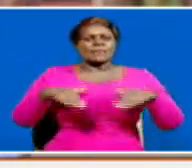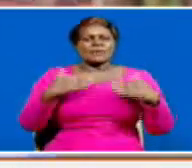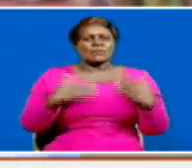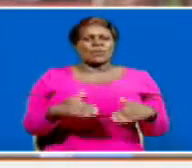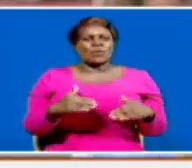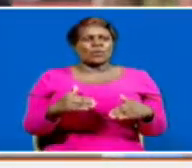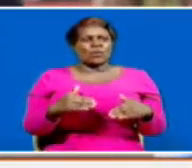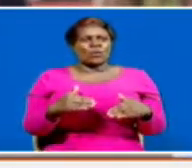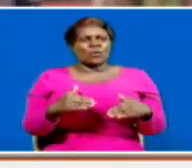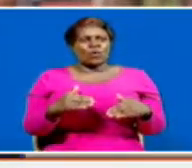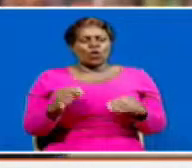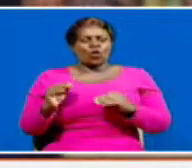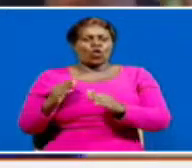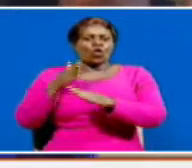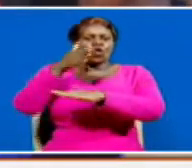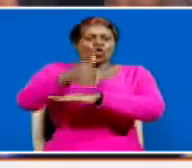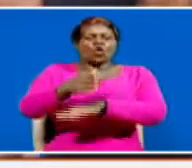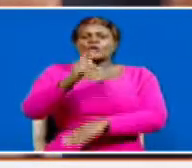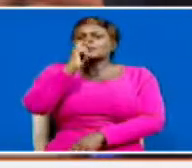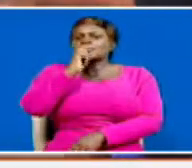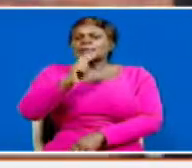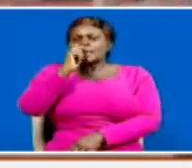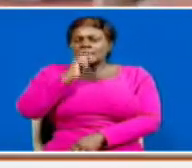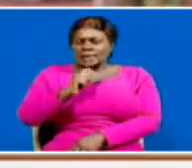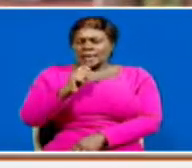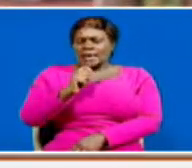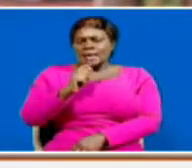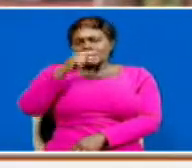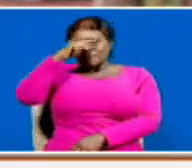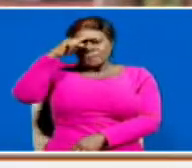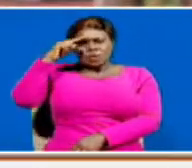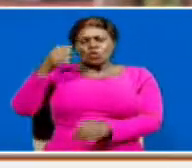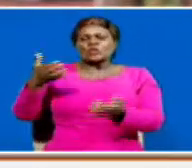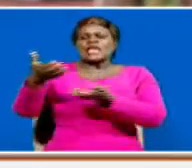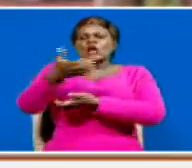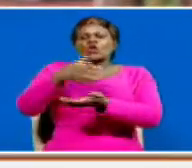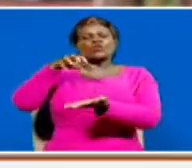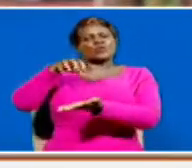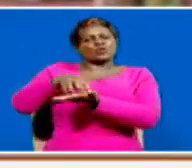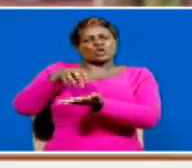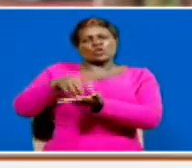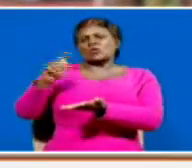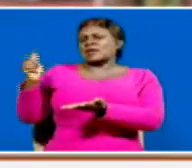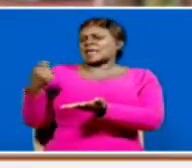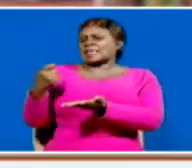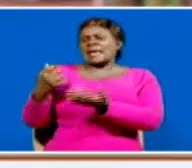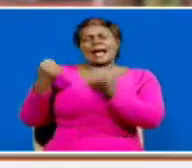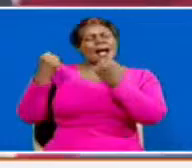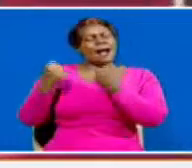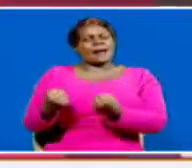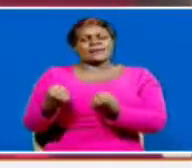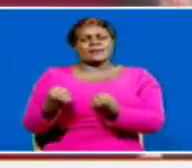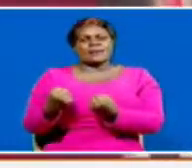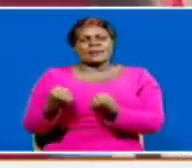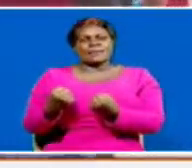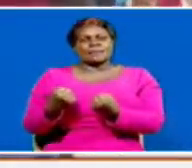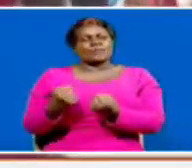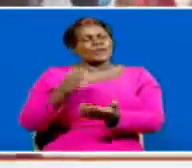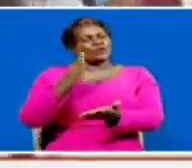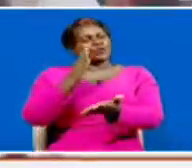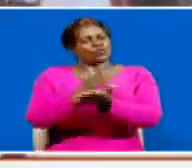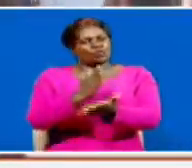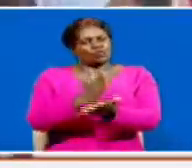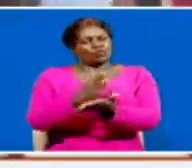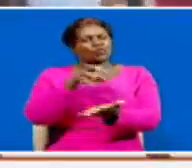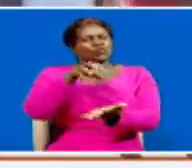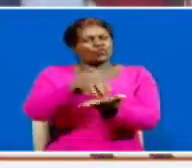ule, wa Kenya wamekuja upande wa Tanzania kuangalia kwamba hali halisi ya kimaisha mambo yamebadilika kabisa. As much as